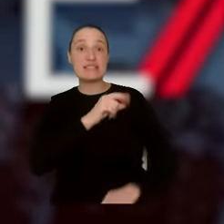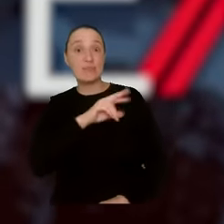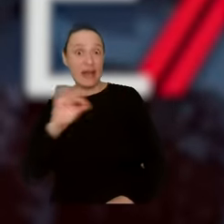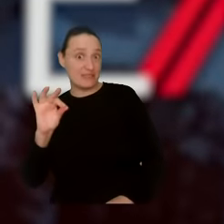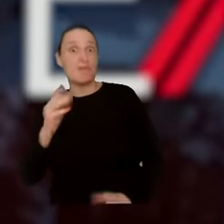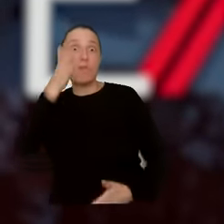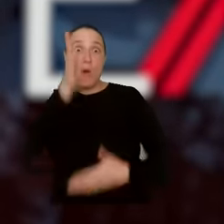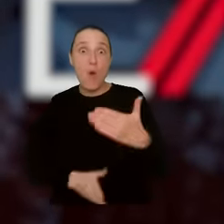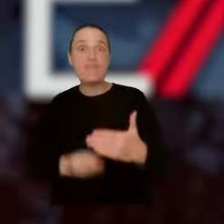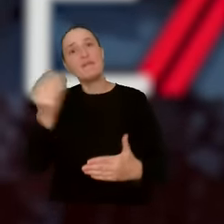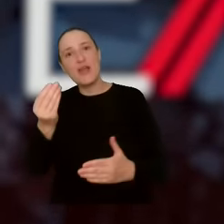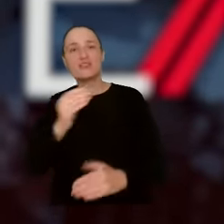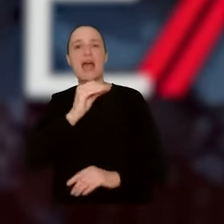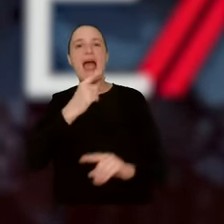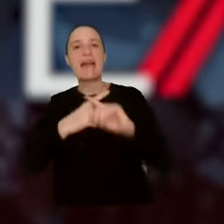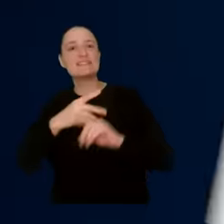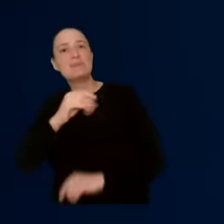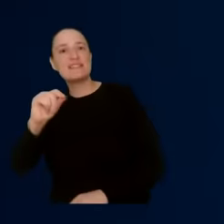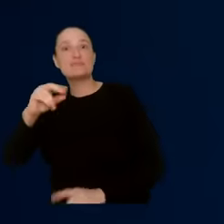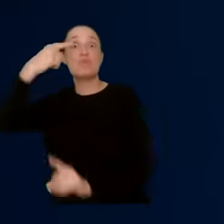jeszcze Ekspres Plus. A w nim...